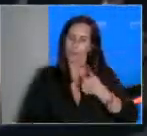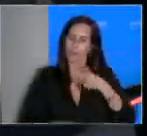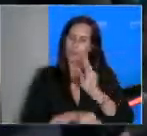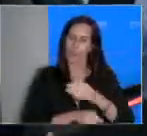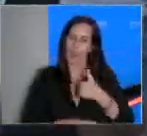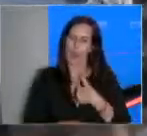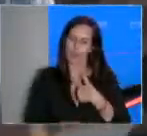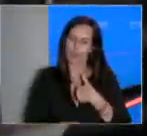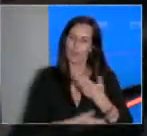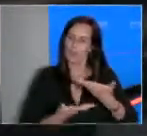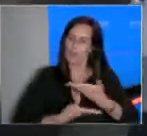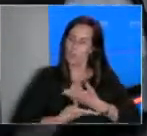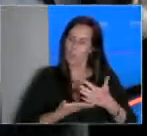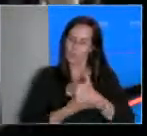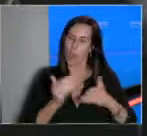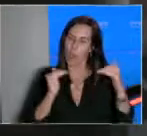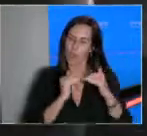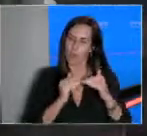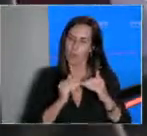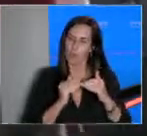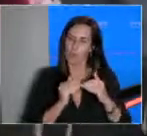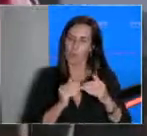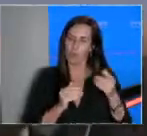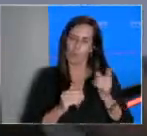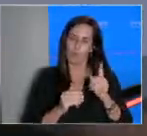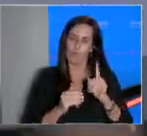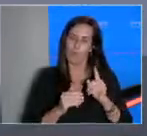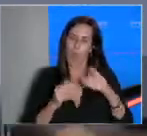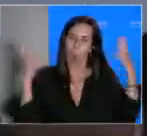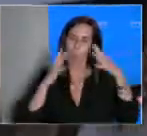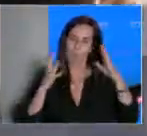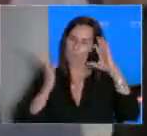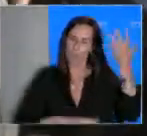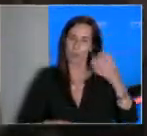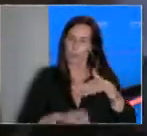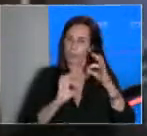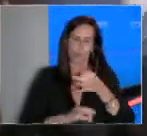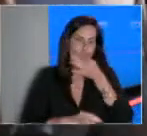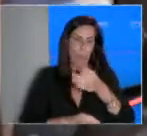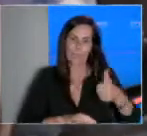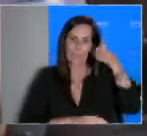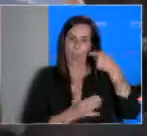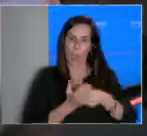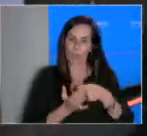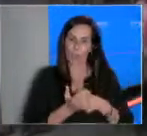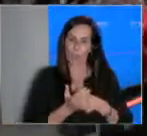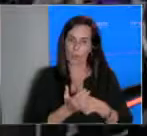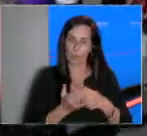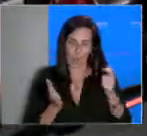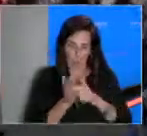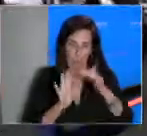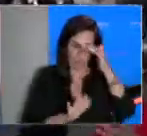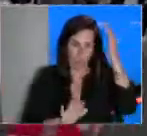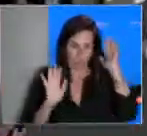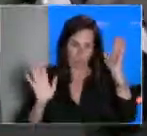ושישמרו עלינו, שיתנו לנו שכר עולם, ושהעומס שלנו לא יהיה כל כך מטורף. אני באמת שואלת את שר האוצר. אז חכי